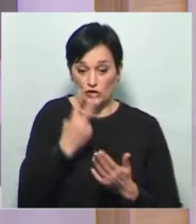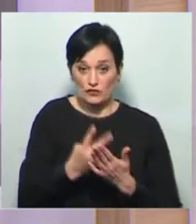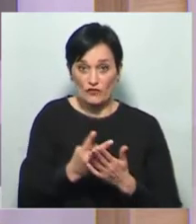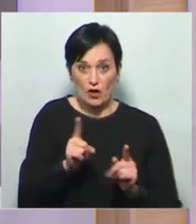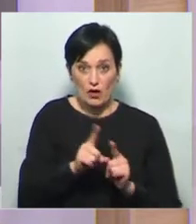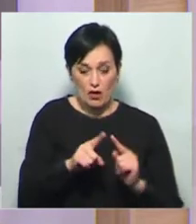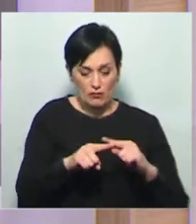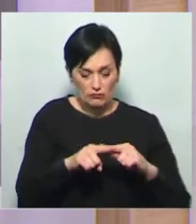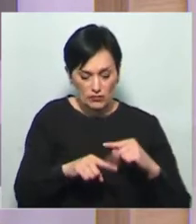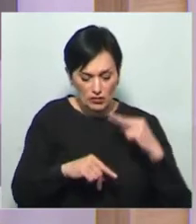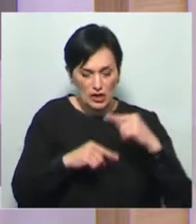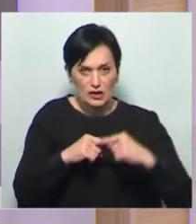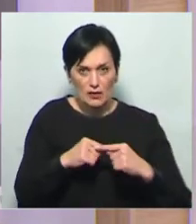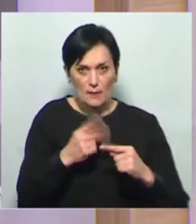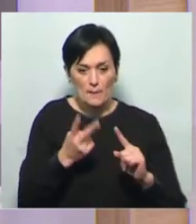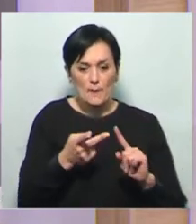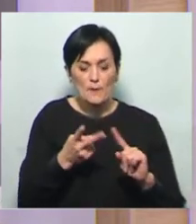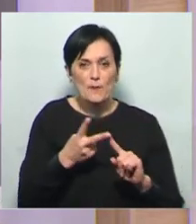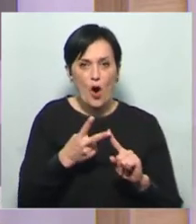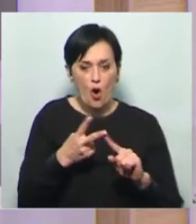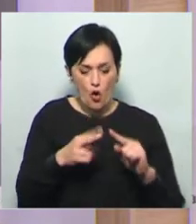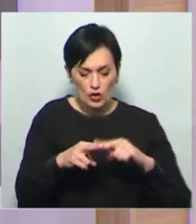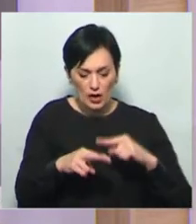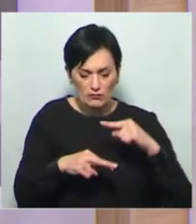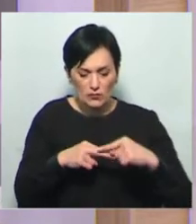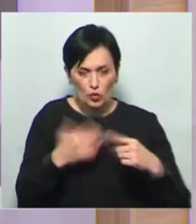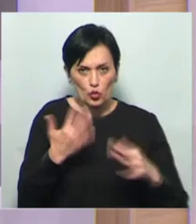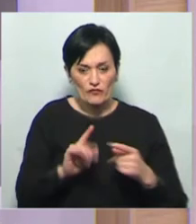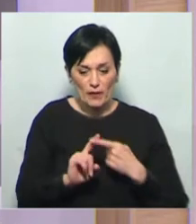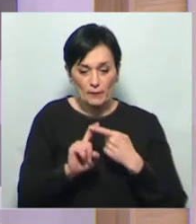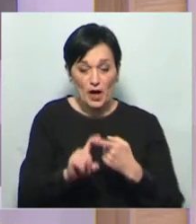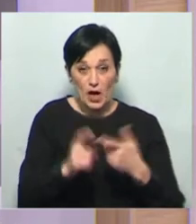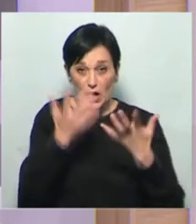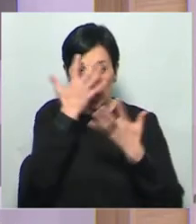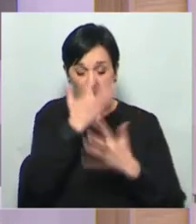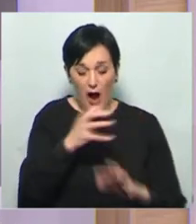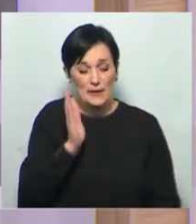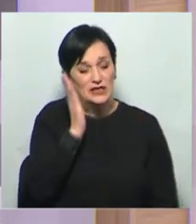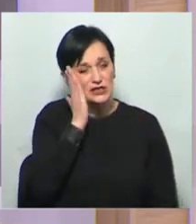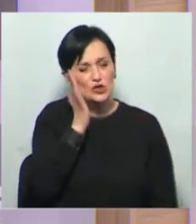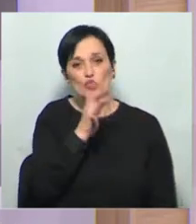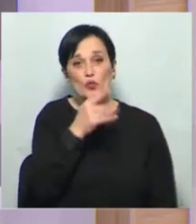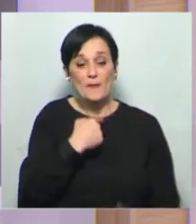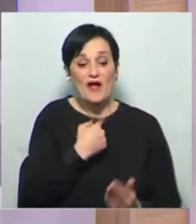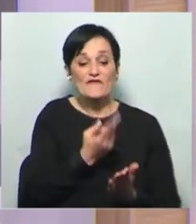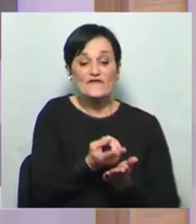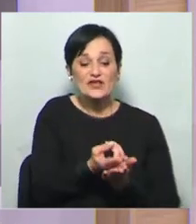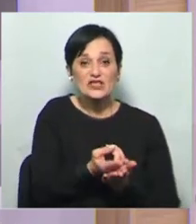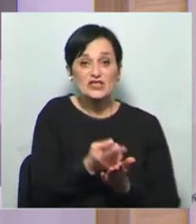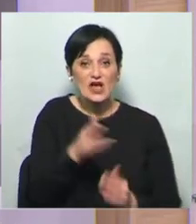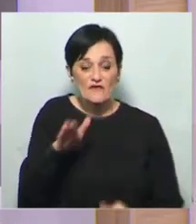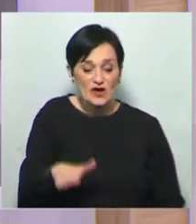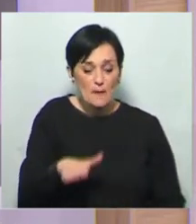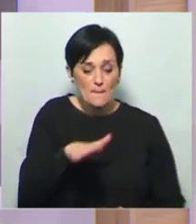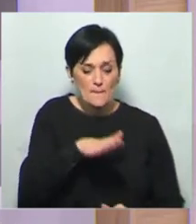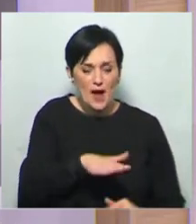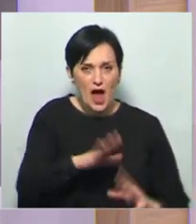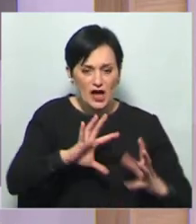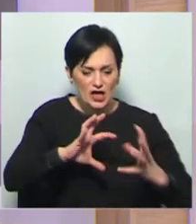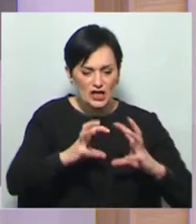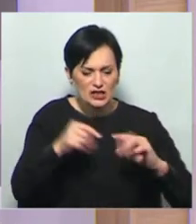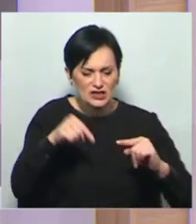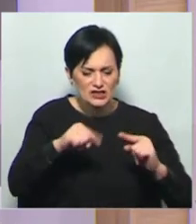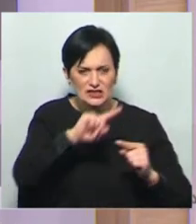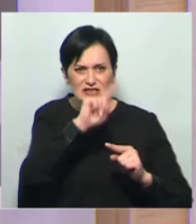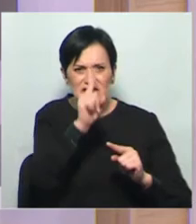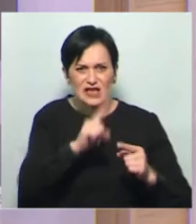თითზეც გადადის ეს ისა შეგძნება და ღამე ძილის დროს როცა წევარ ფეხის კუნთებში ძარღვები